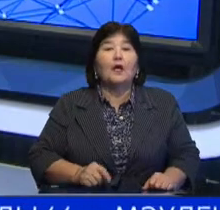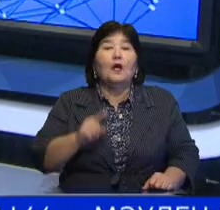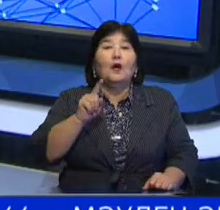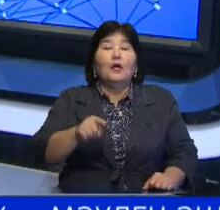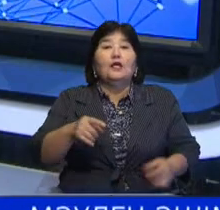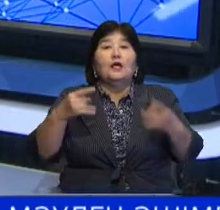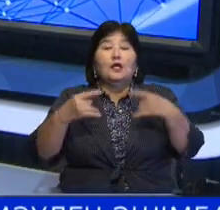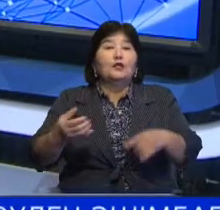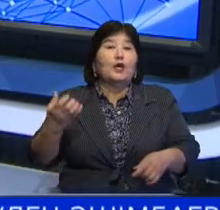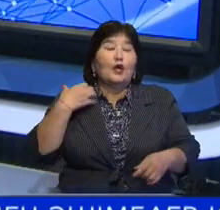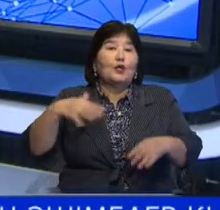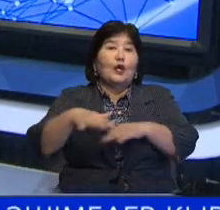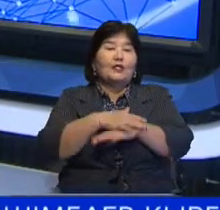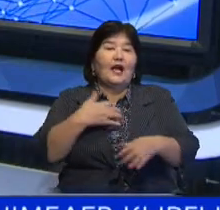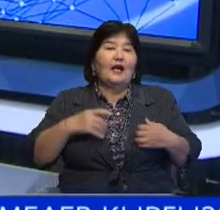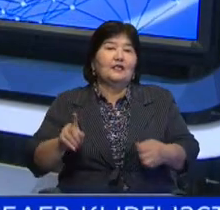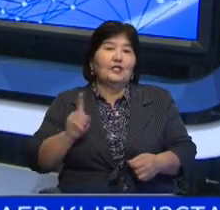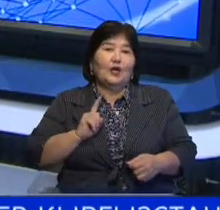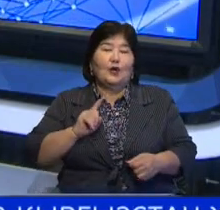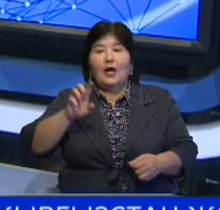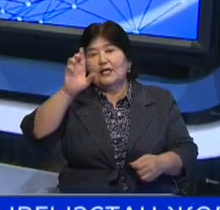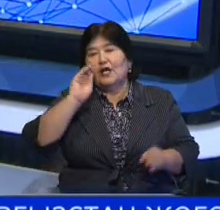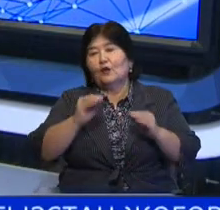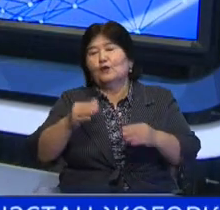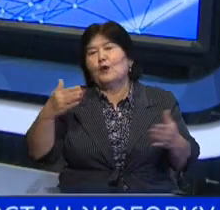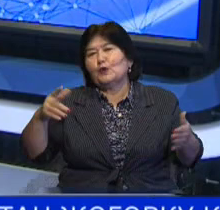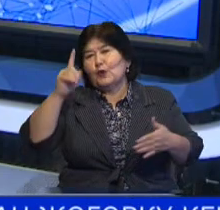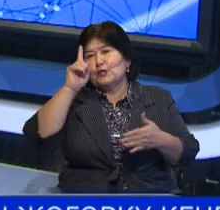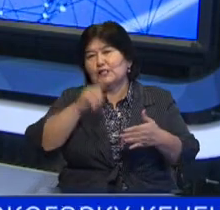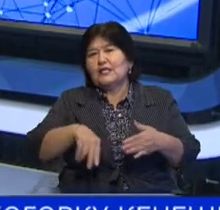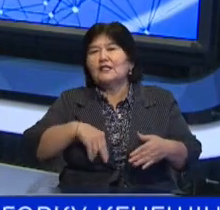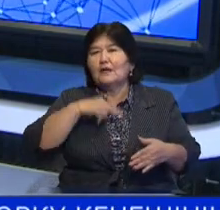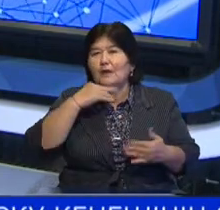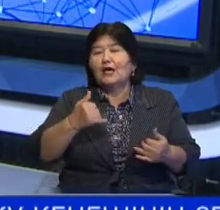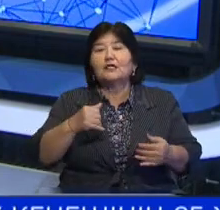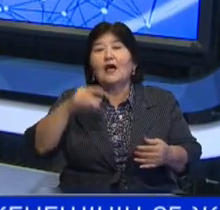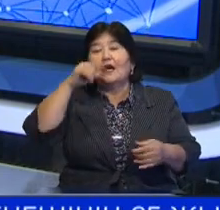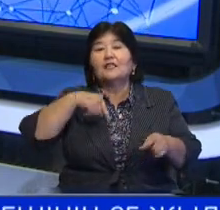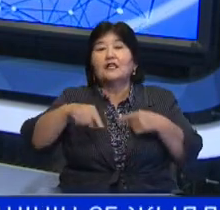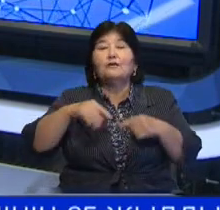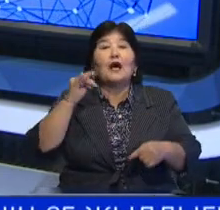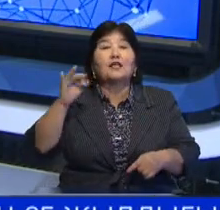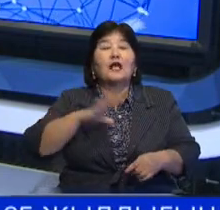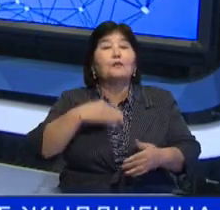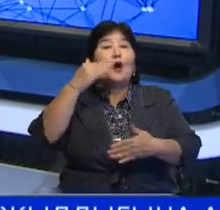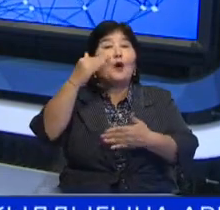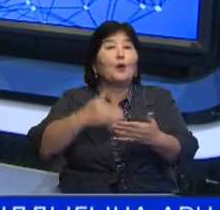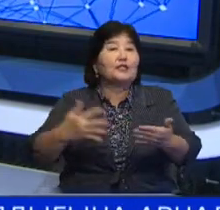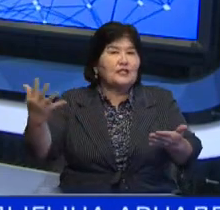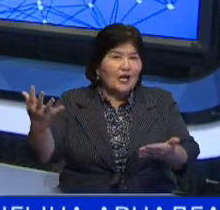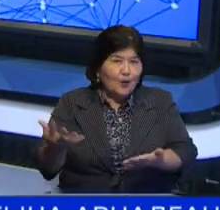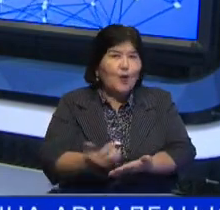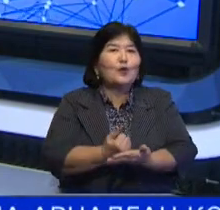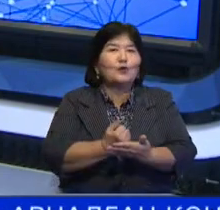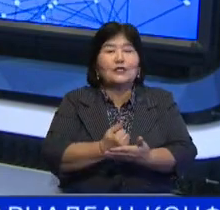Бұл кездесуде қызылордалық жанкүйерлер де асыға күтіп, ел құрамасына үлкен сенім артып отыр. Қазақстан футбол тарихында болмаған көрсеткішке қол